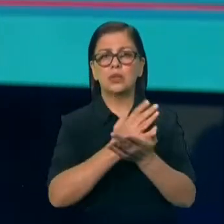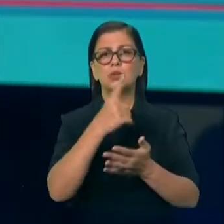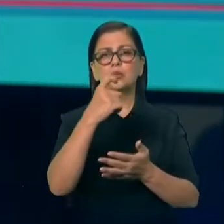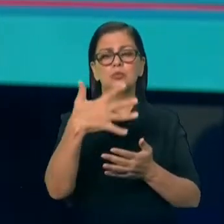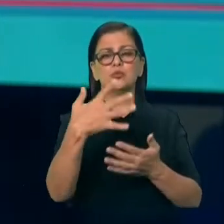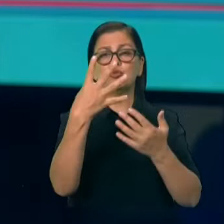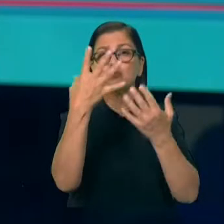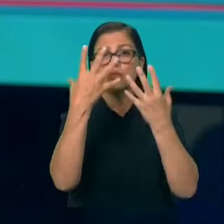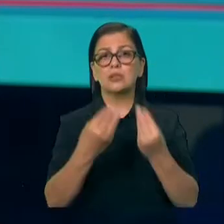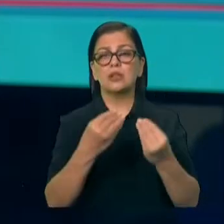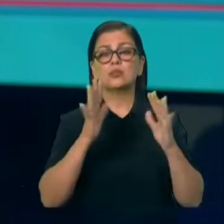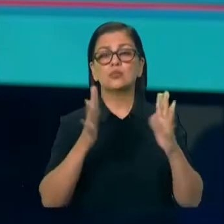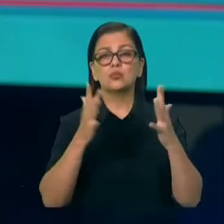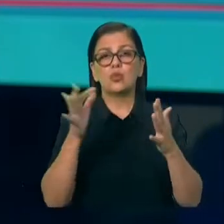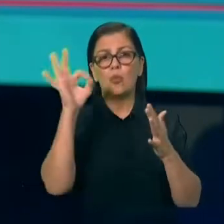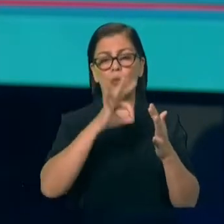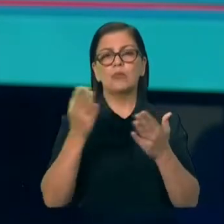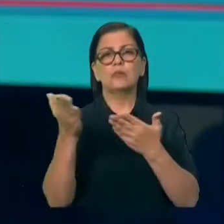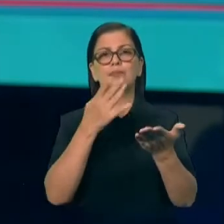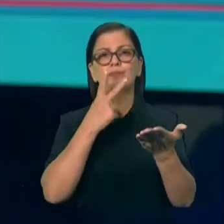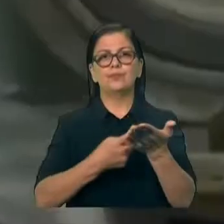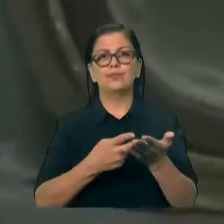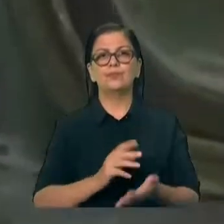yaşananlar haqqında da ətraflı video materialda.